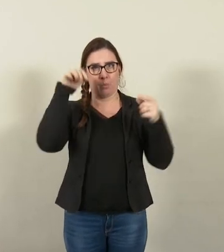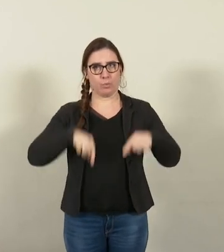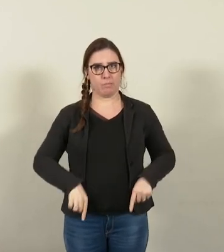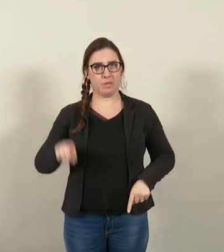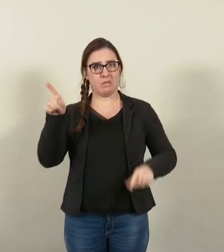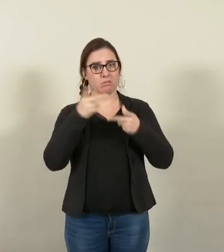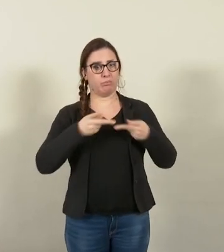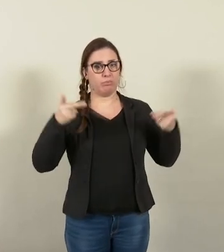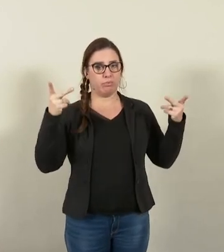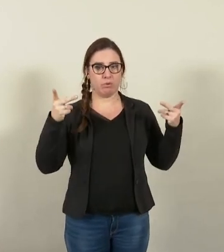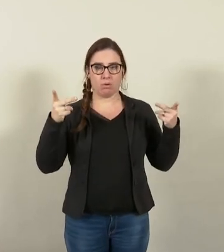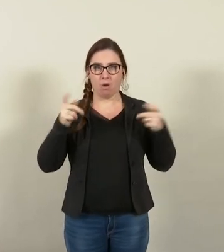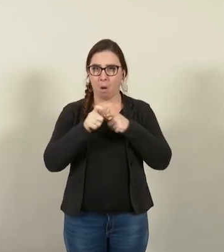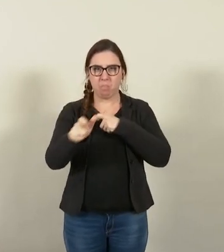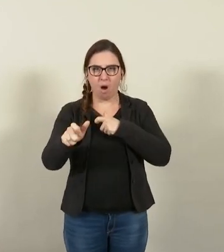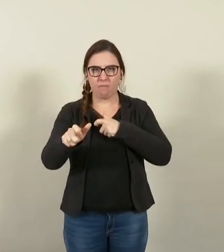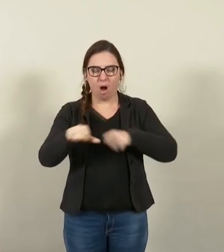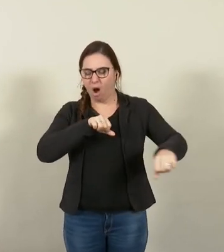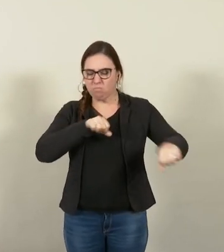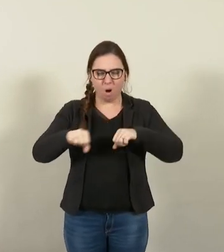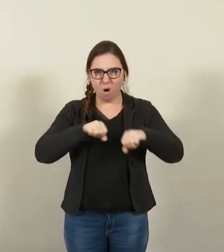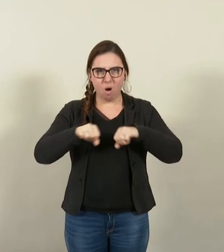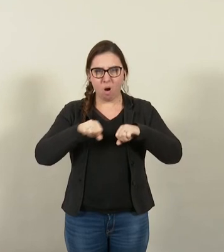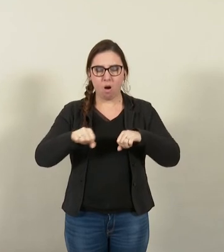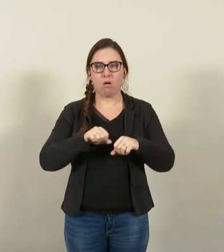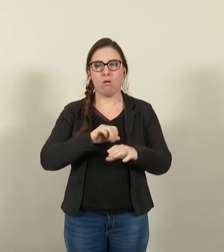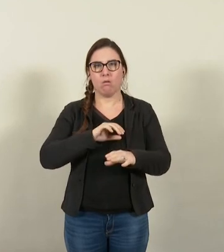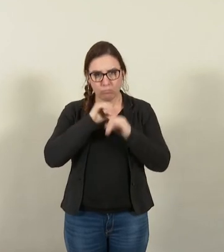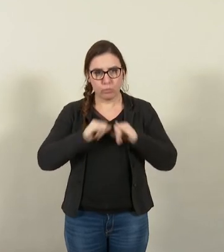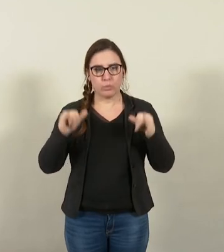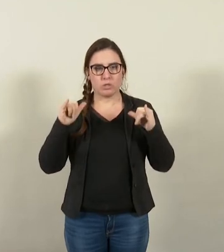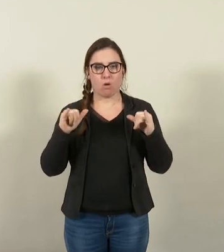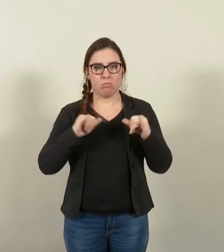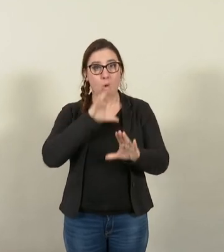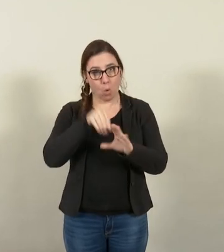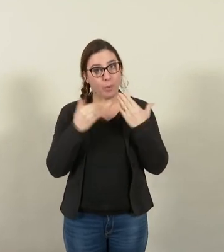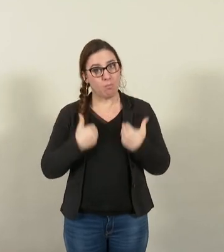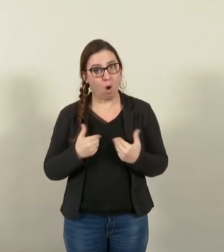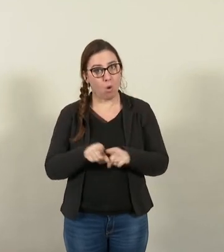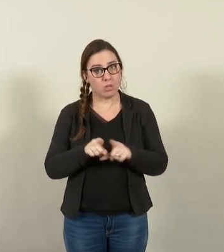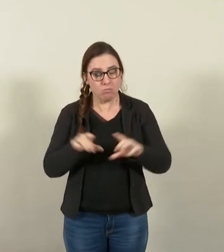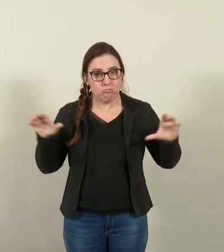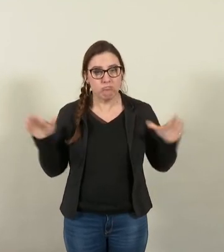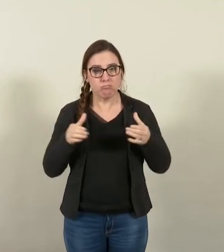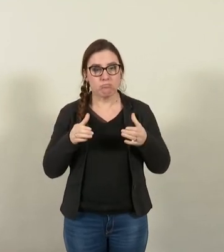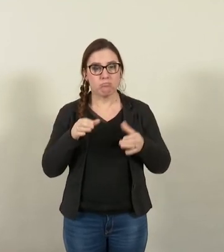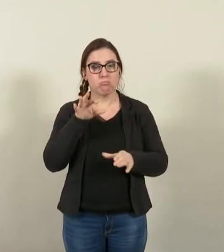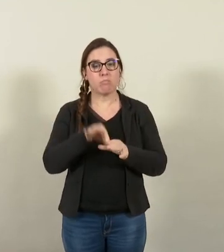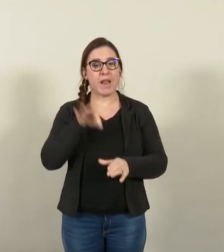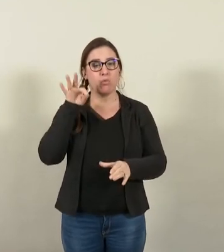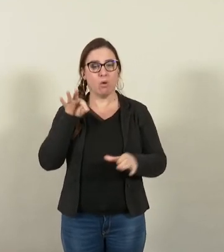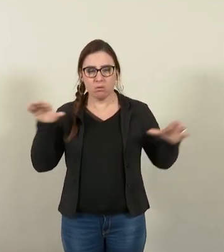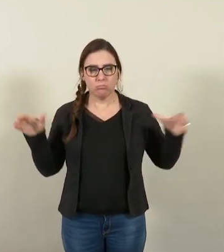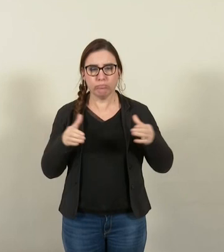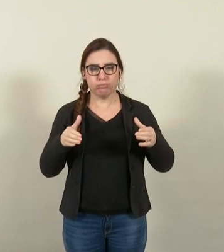donné lieu à une réaction forte d'ailleurs de y compris de de moi d'un collectif d'élus qui a